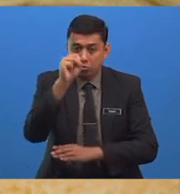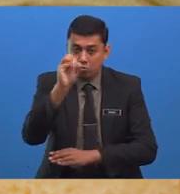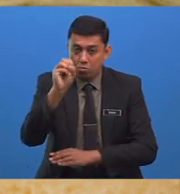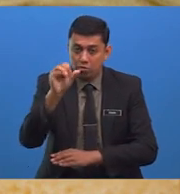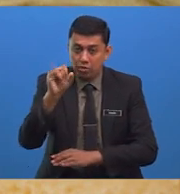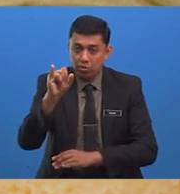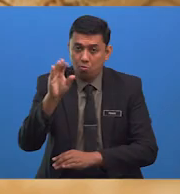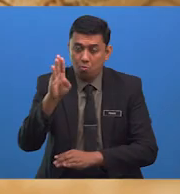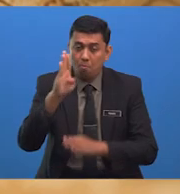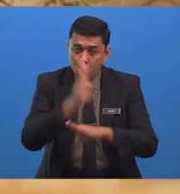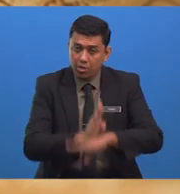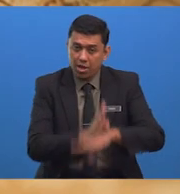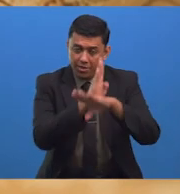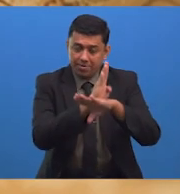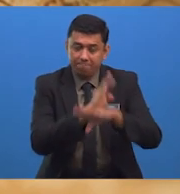Alam Melayu,